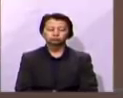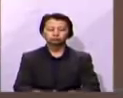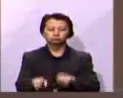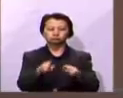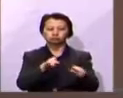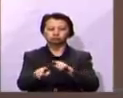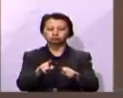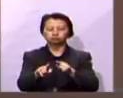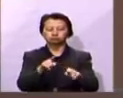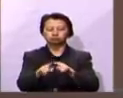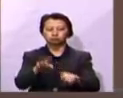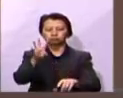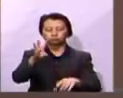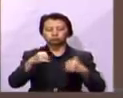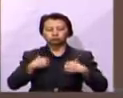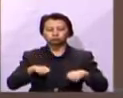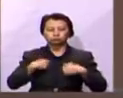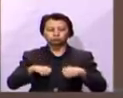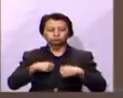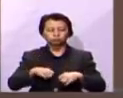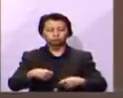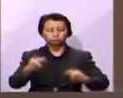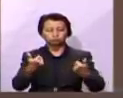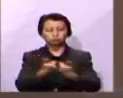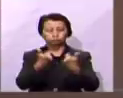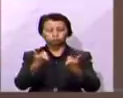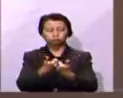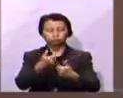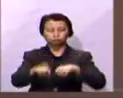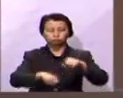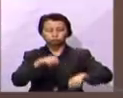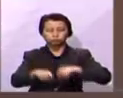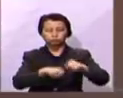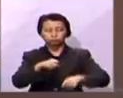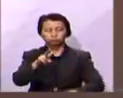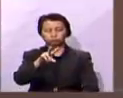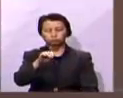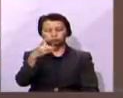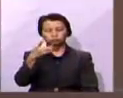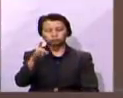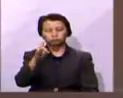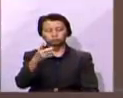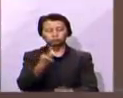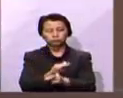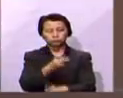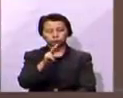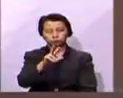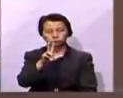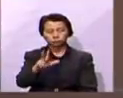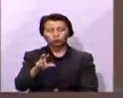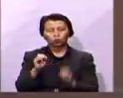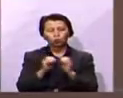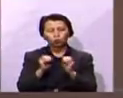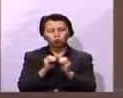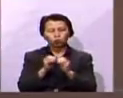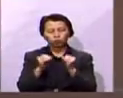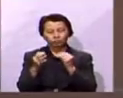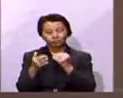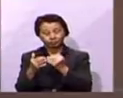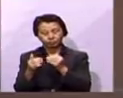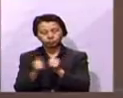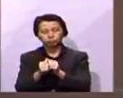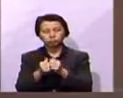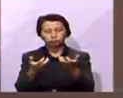Persaingan dalam perebutan 4 jersi yang dipertandingkan dalam saingan Litua di Langkawi 2018 edisi ke-23 semakin memuncak